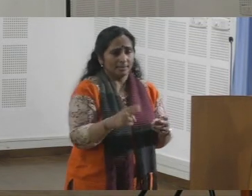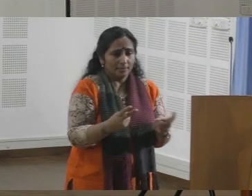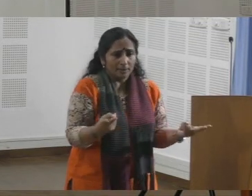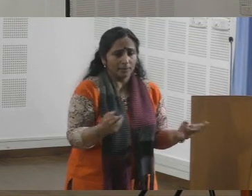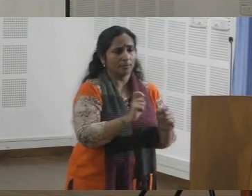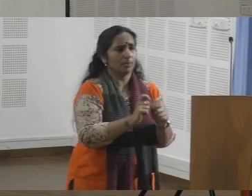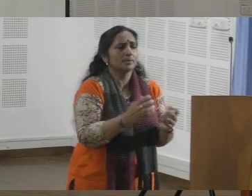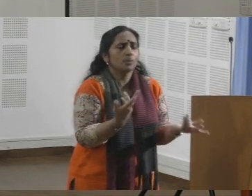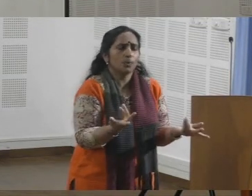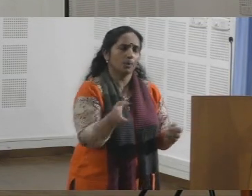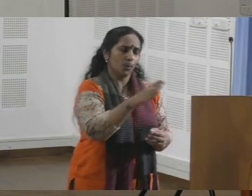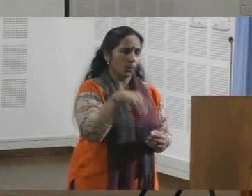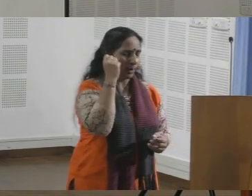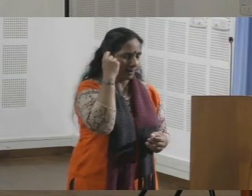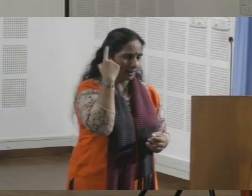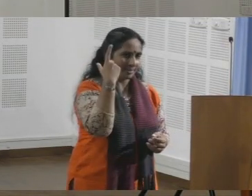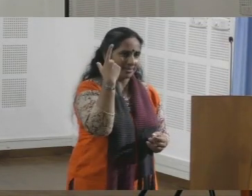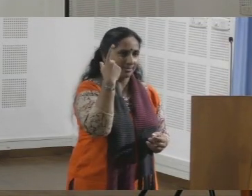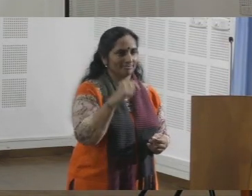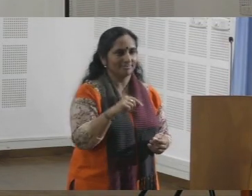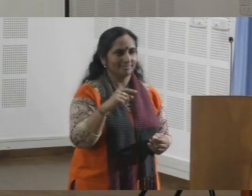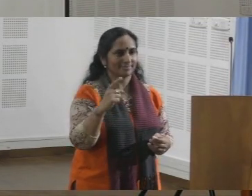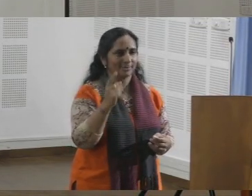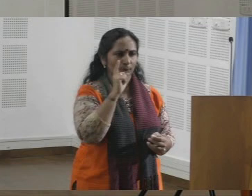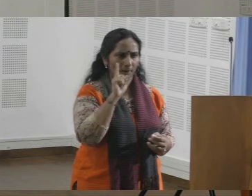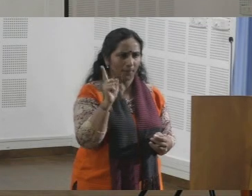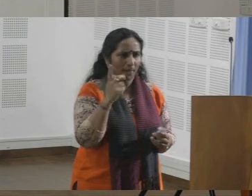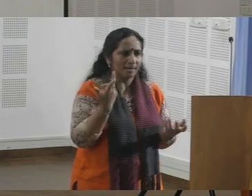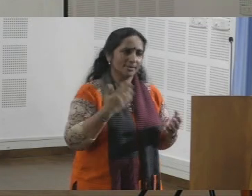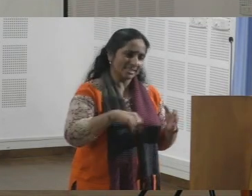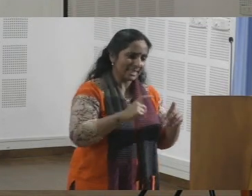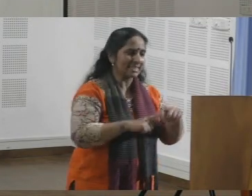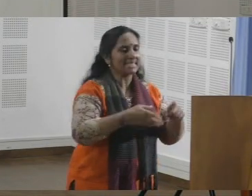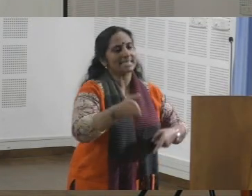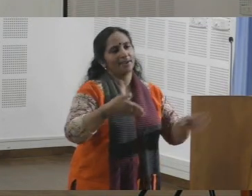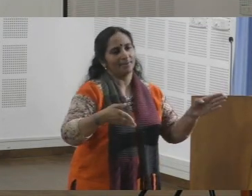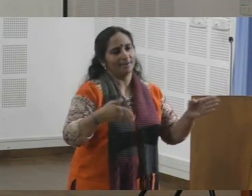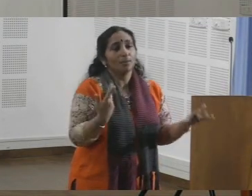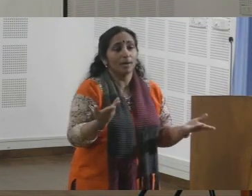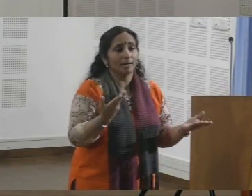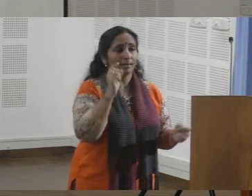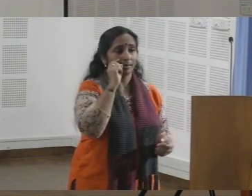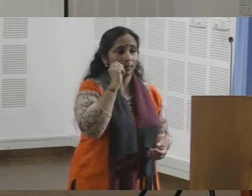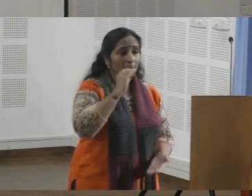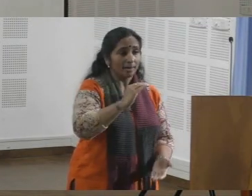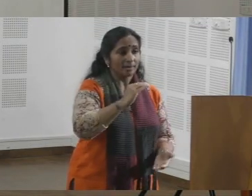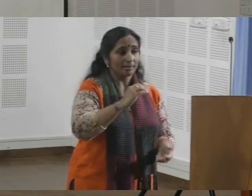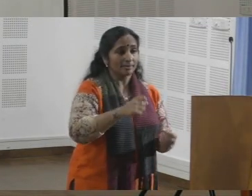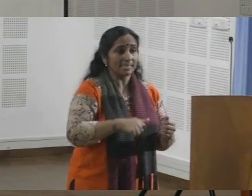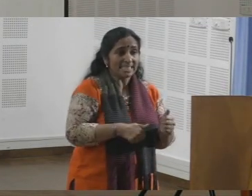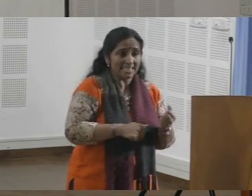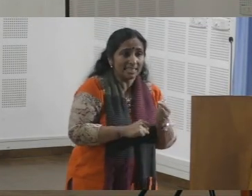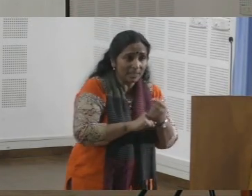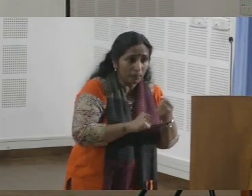എനിക്കിപ്പോൾ കംഫർട്ടബിളാണ്. അതുകൊണ്ടാണ് എനിക്കും ഇപ്പോൾ ട്രാവൽ ചെയ്യാനും പറ്റുന്നത്. അവൻ എന്നോട് ഡിപ്പെൻഡൻ്റ് അല്ല. അത്രയും അതുതന്നെ